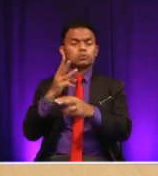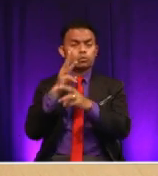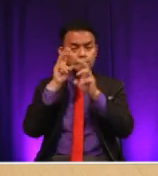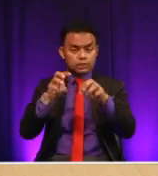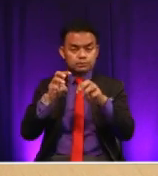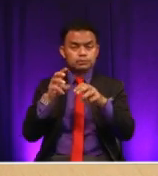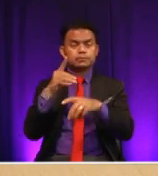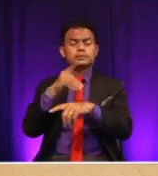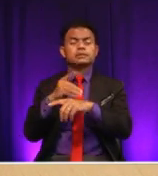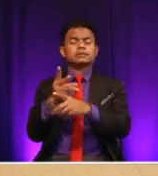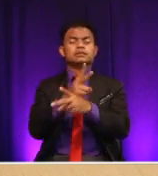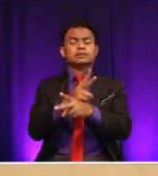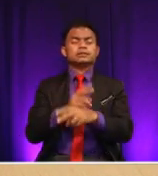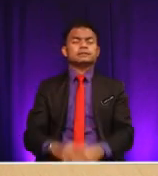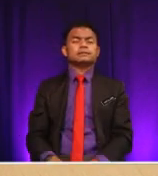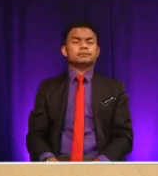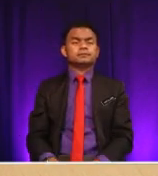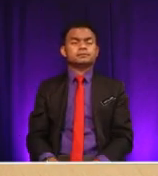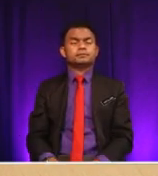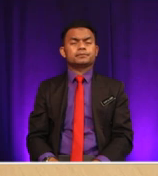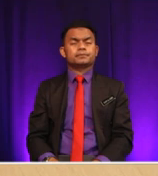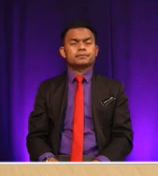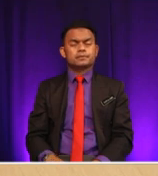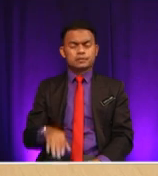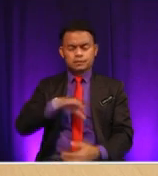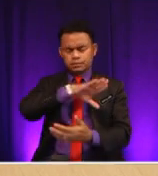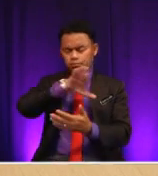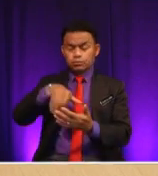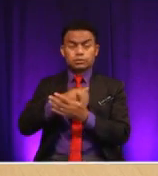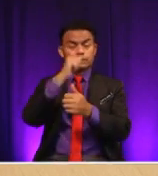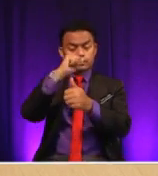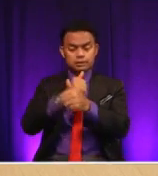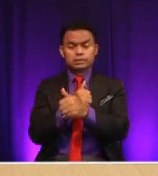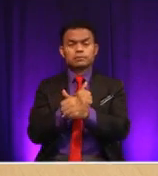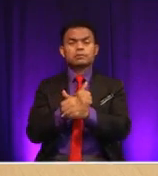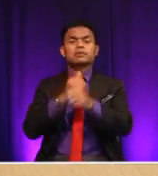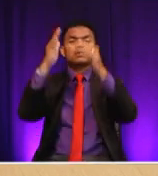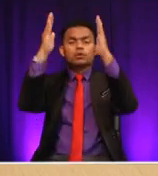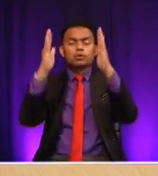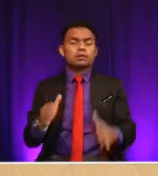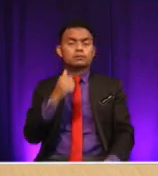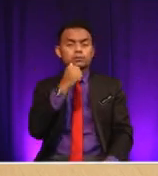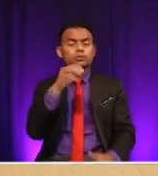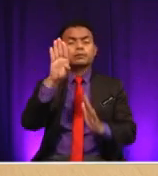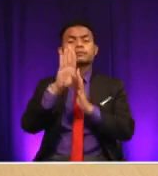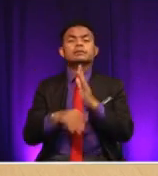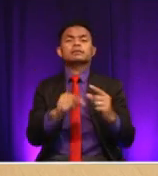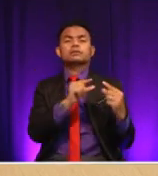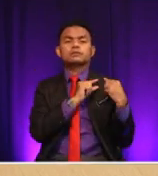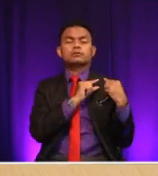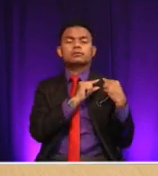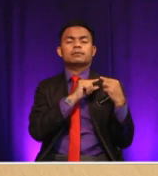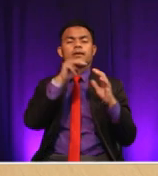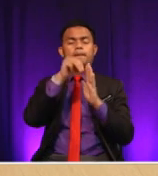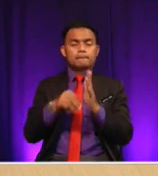uraiannya bagaimana setiap golongan wanita atau haul perlu bertanggung jawab menjaga dan